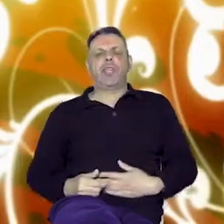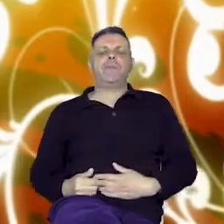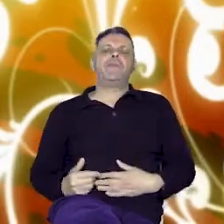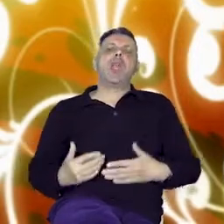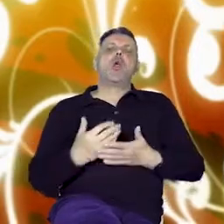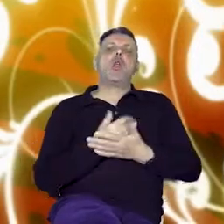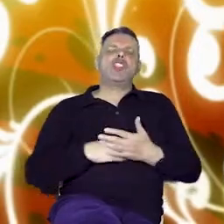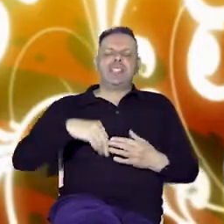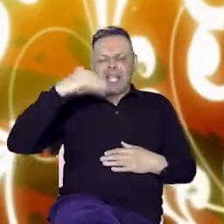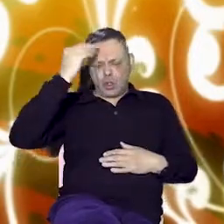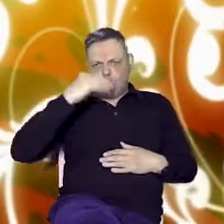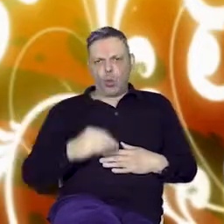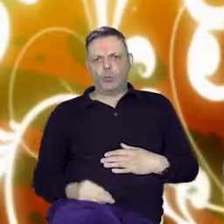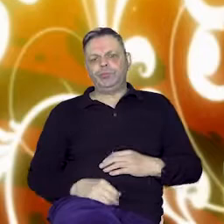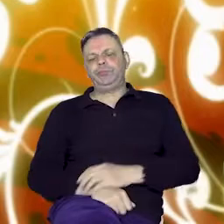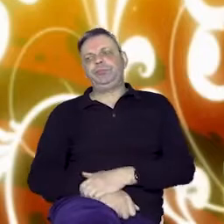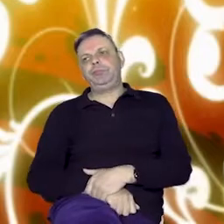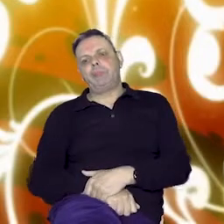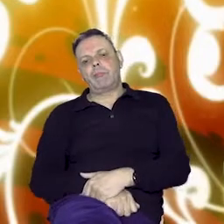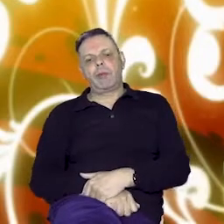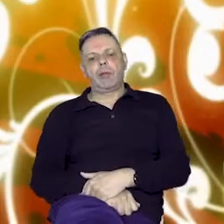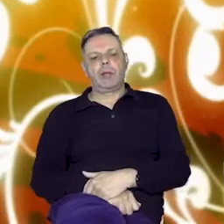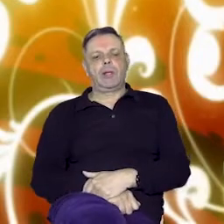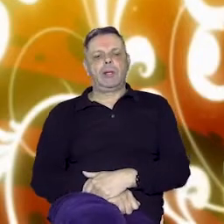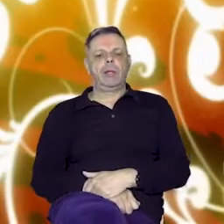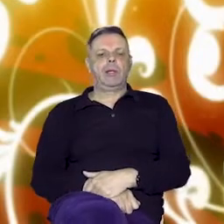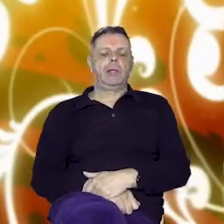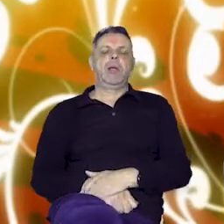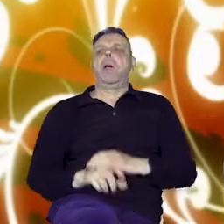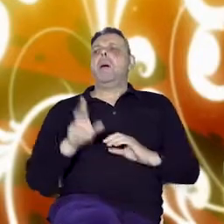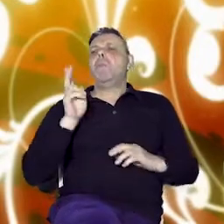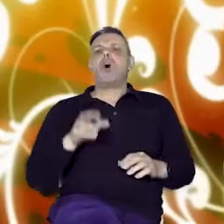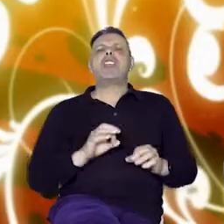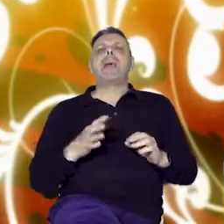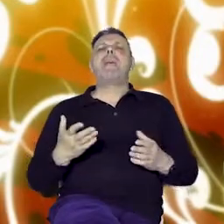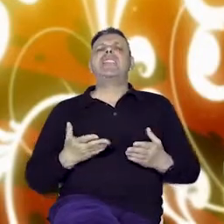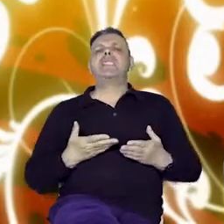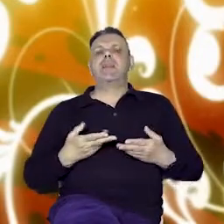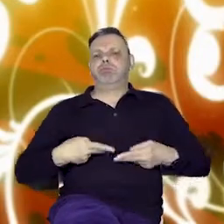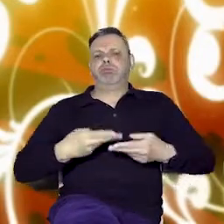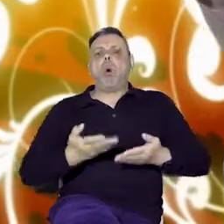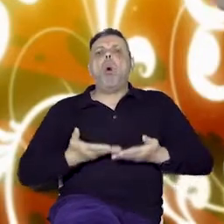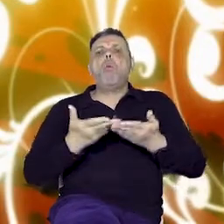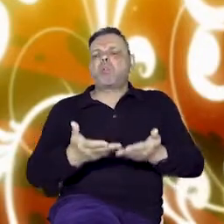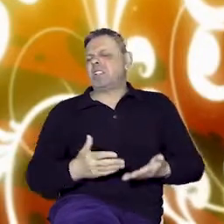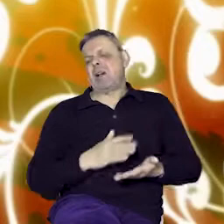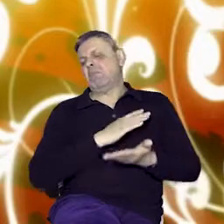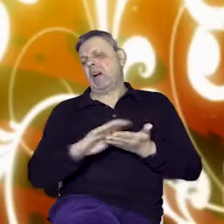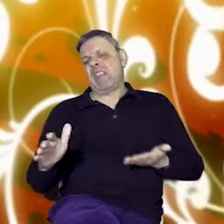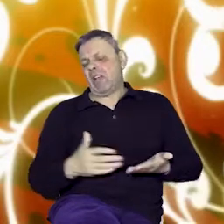struku, koristite nutricioniste. Ovdje ćete ih koristiti, bez uputnice, badava. Neće, tako isto na Rebru,